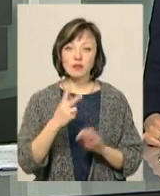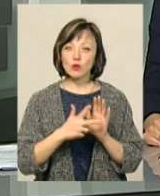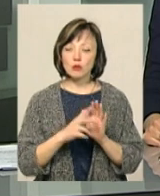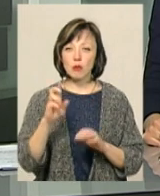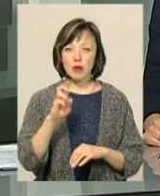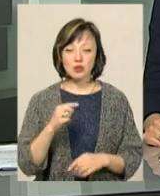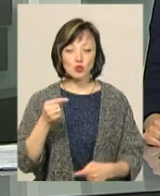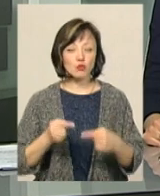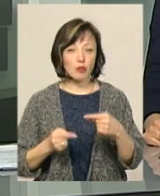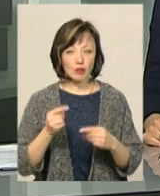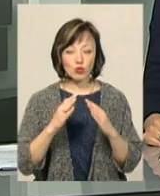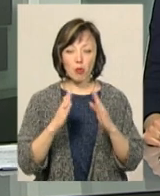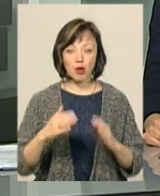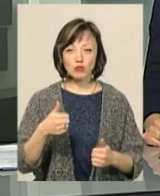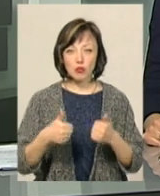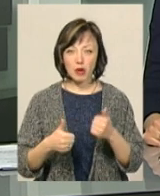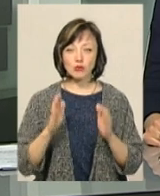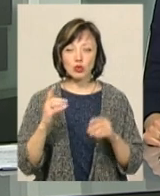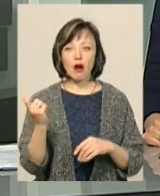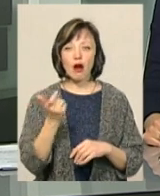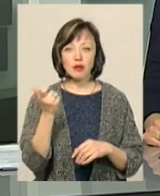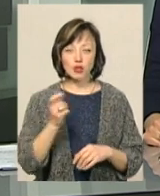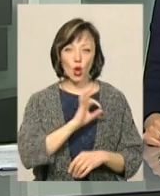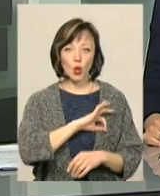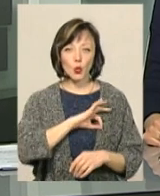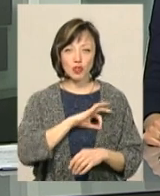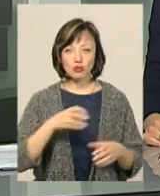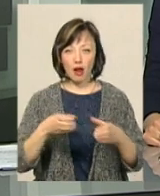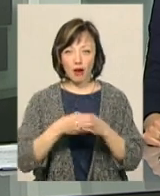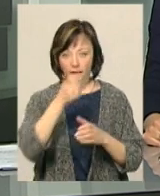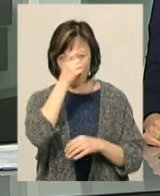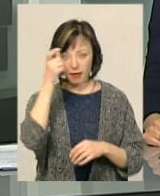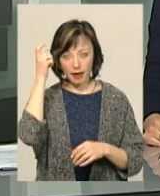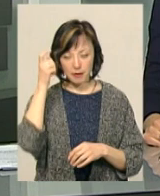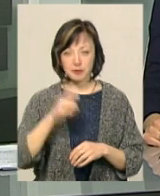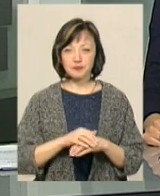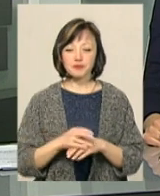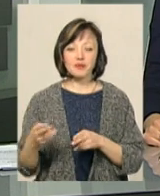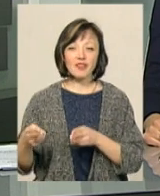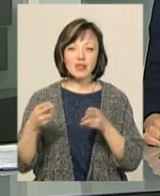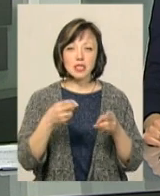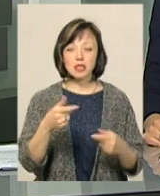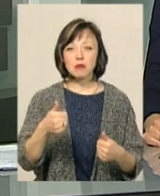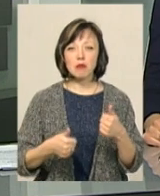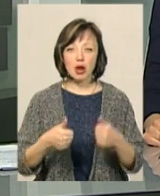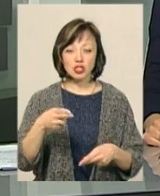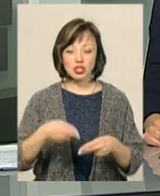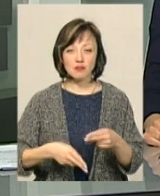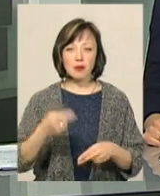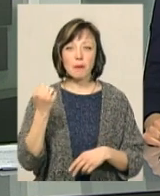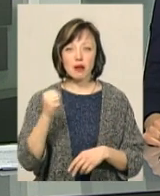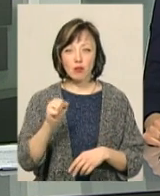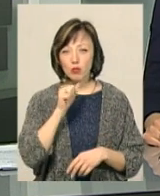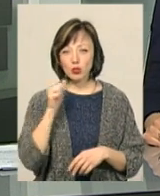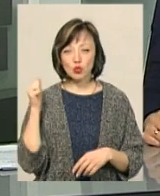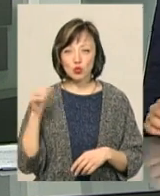березня. Його суперником у домашньому матчі стане Харківська юридична академія. Виїзний матч з харківським клубом для хмельничан закінчився перемогою.